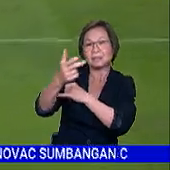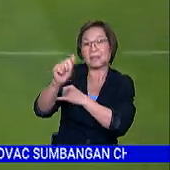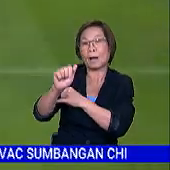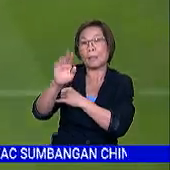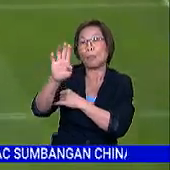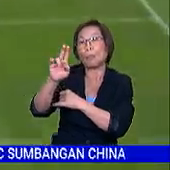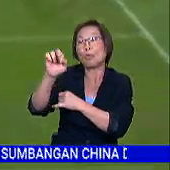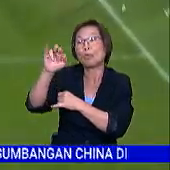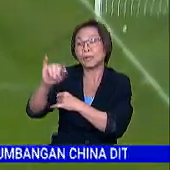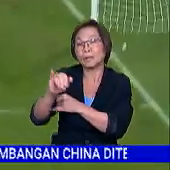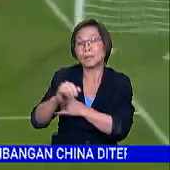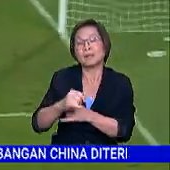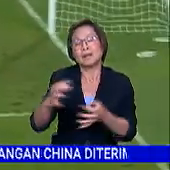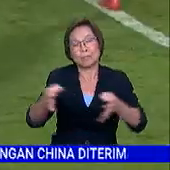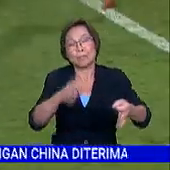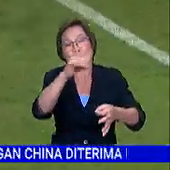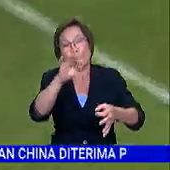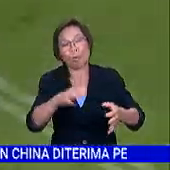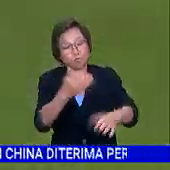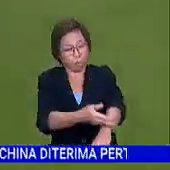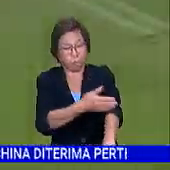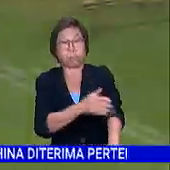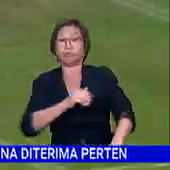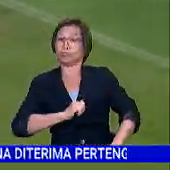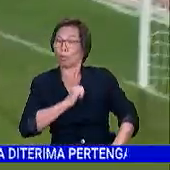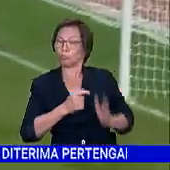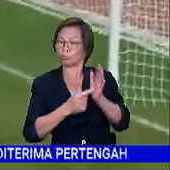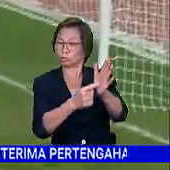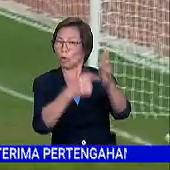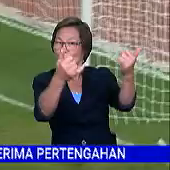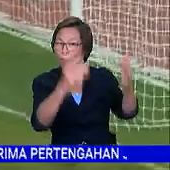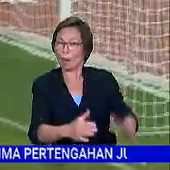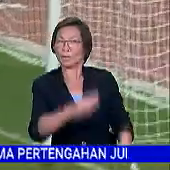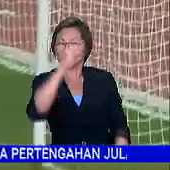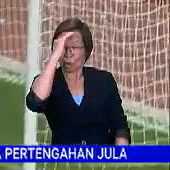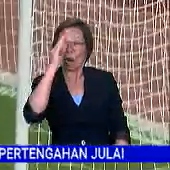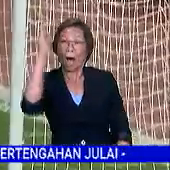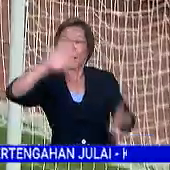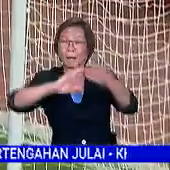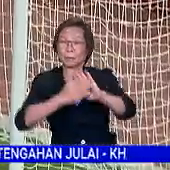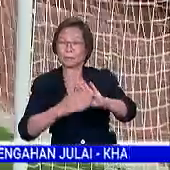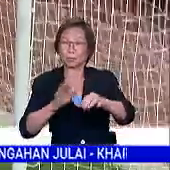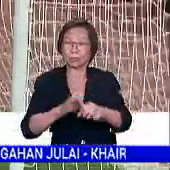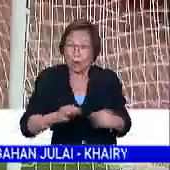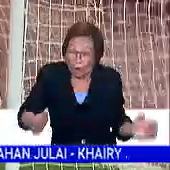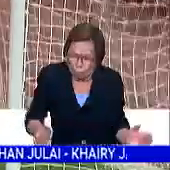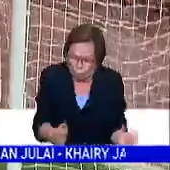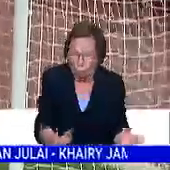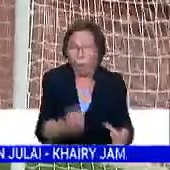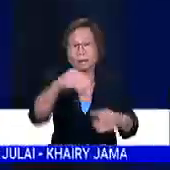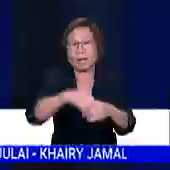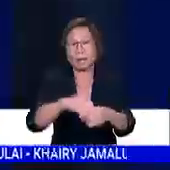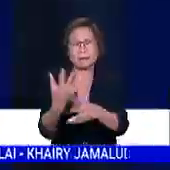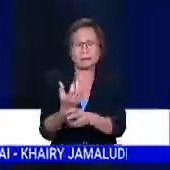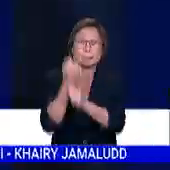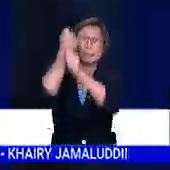Mora menjelaskan prestasi membanggakan yang dipamer pemain JDT malam tadi bakal menjadi suntikan motivasi dalam